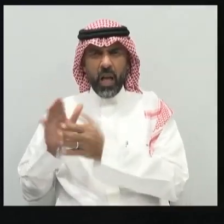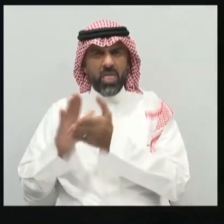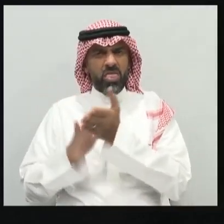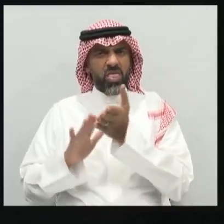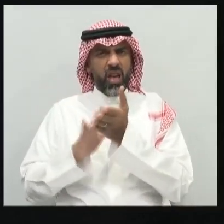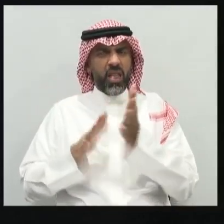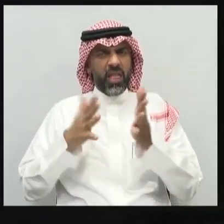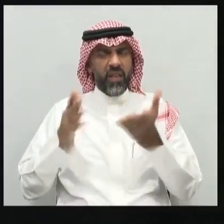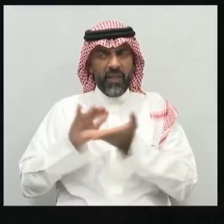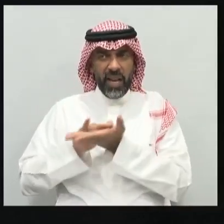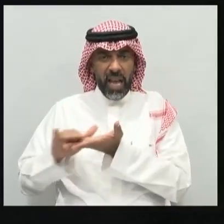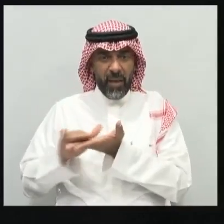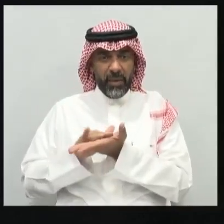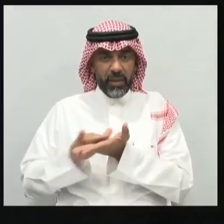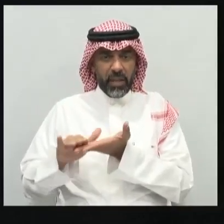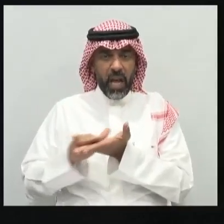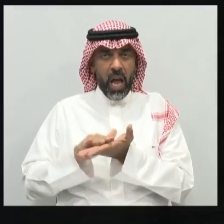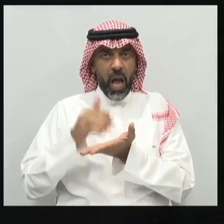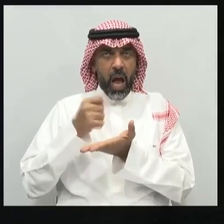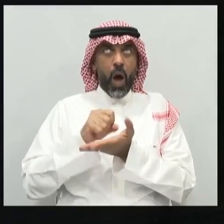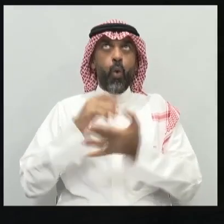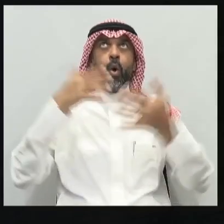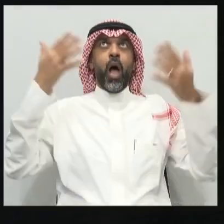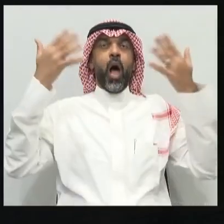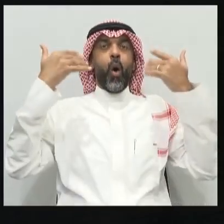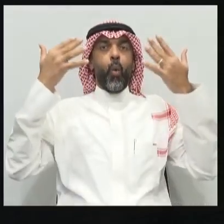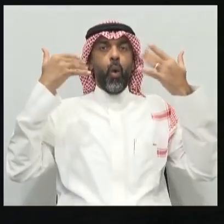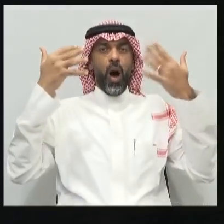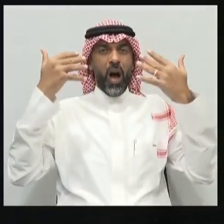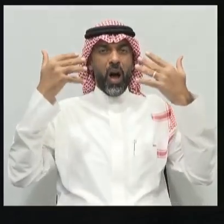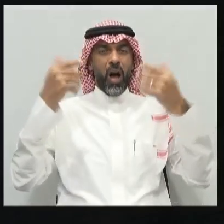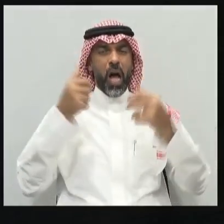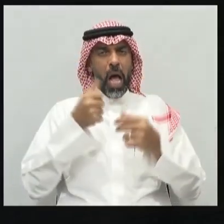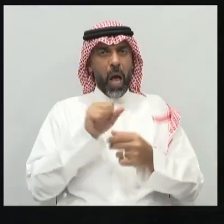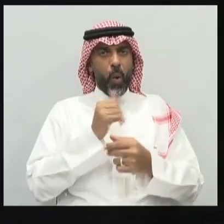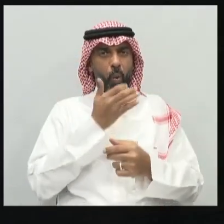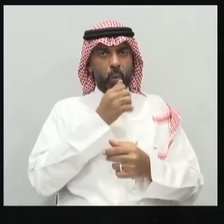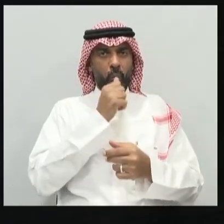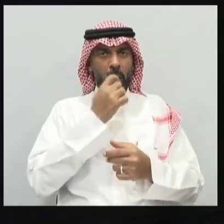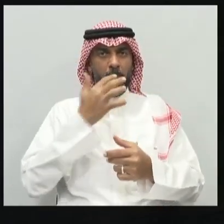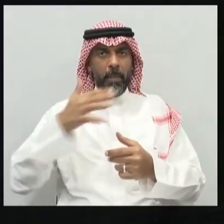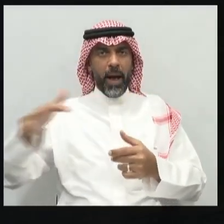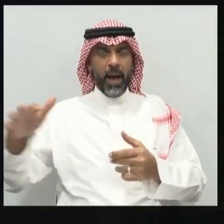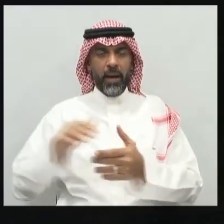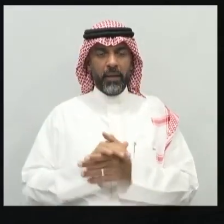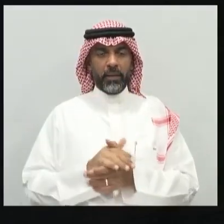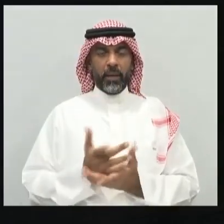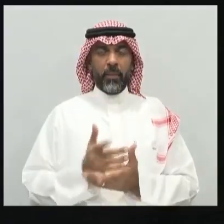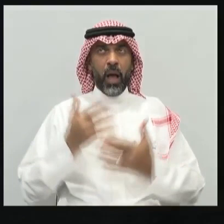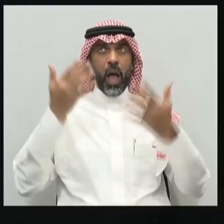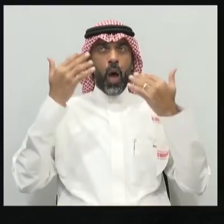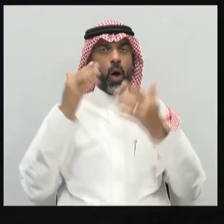في اليابسه يعني في التربه او في الهواء كيف يضرنا الهواء كيف نضر